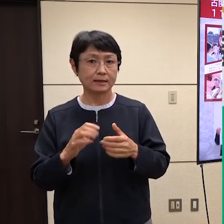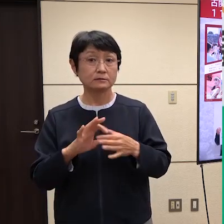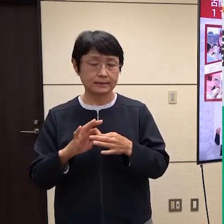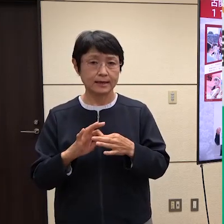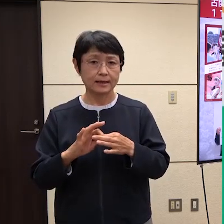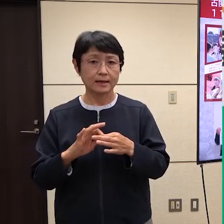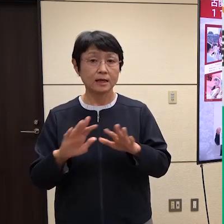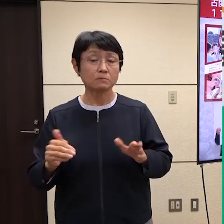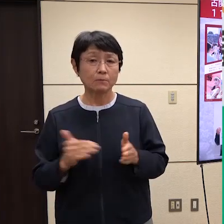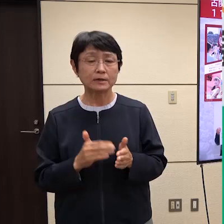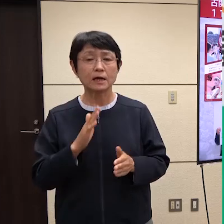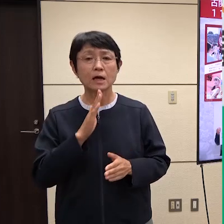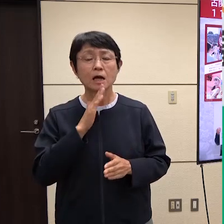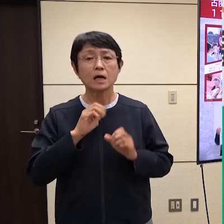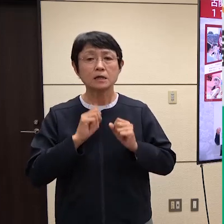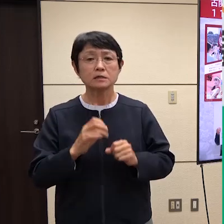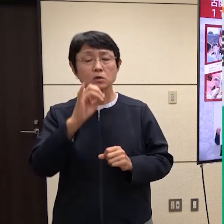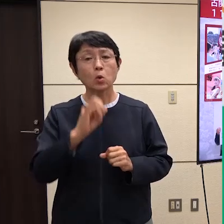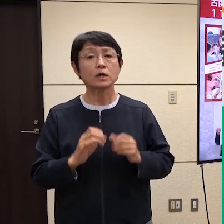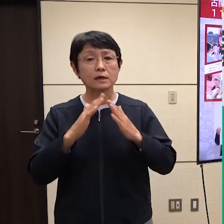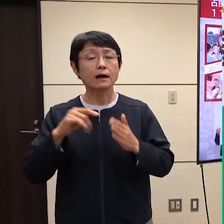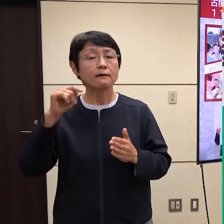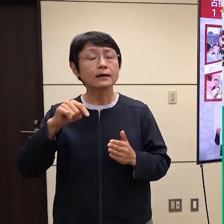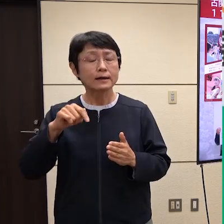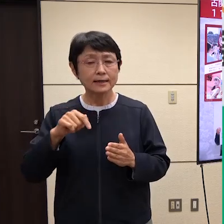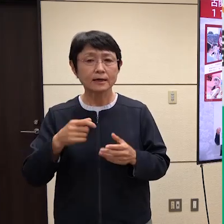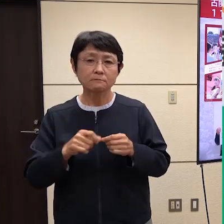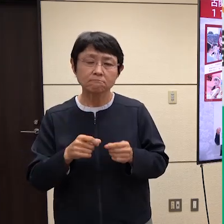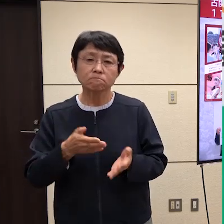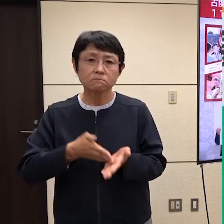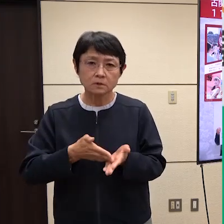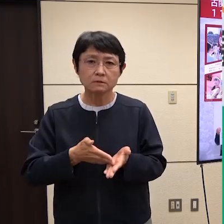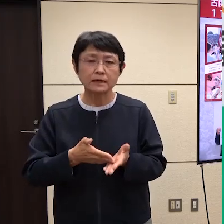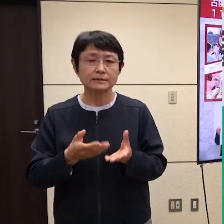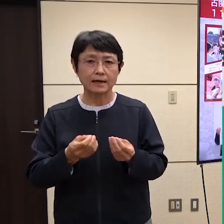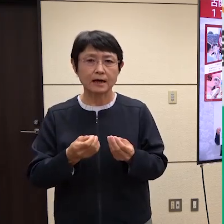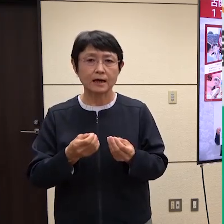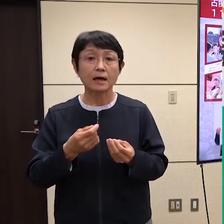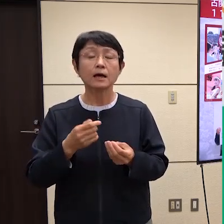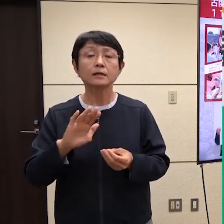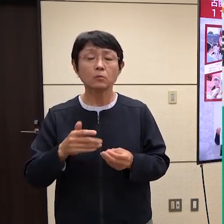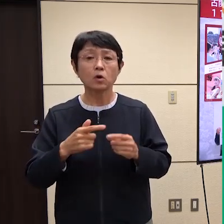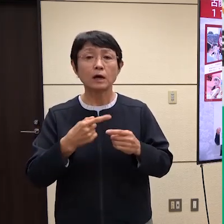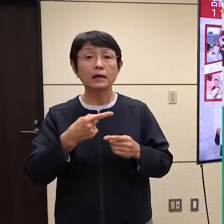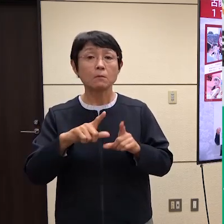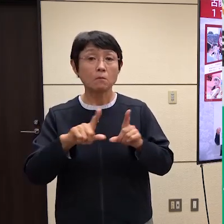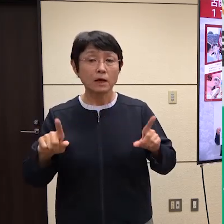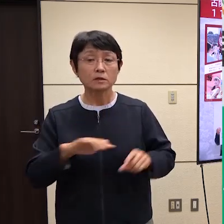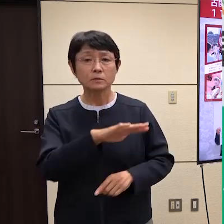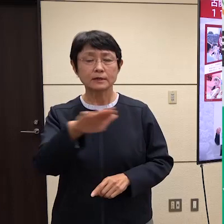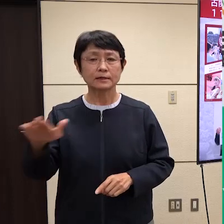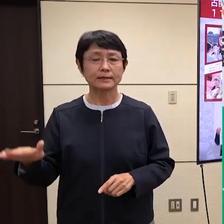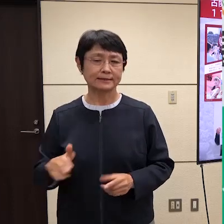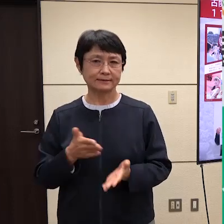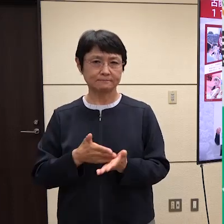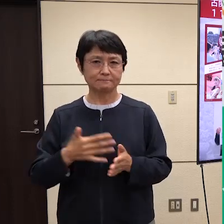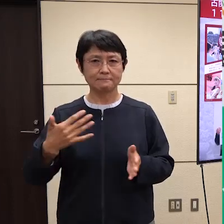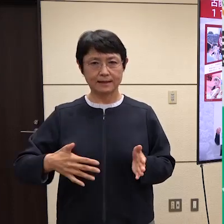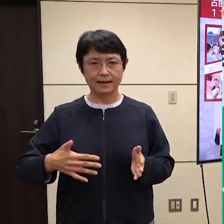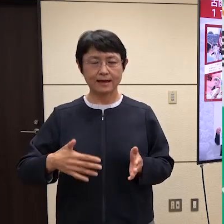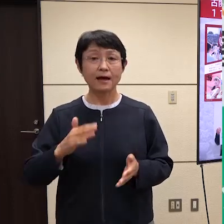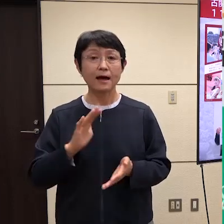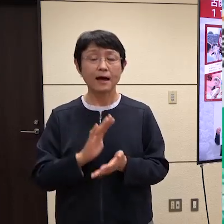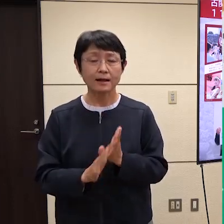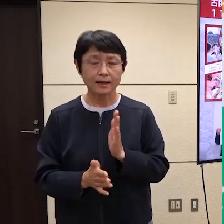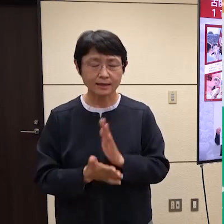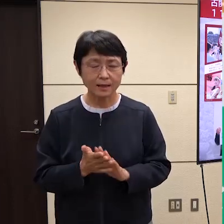細はご説明していたんですけど、一般の皆様方にはご説明できてなかったので、改めて